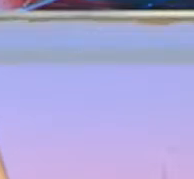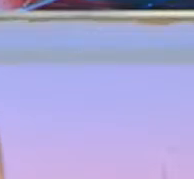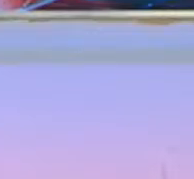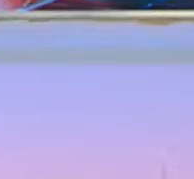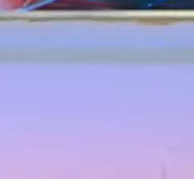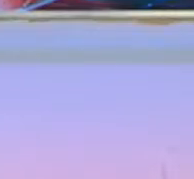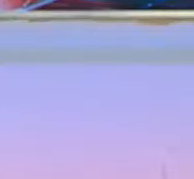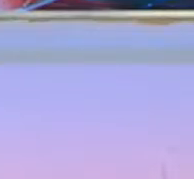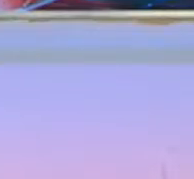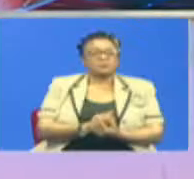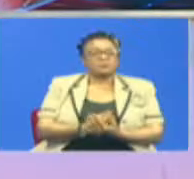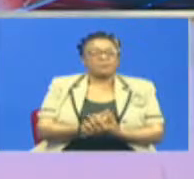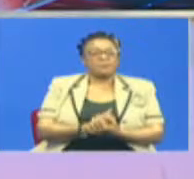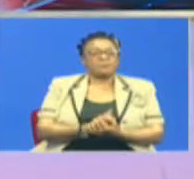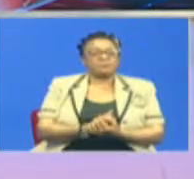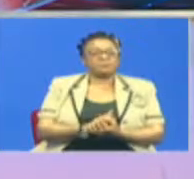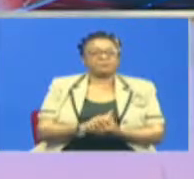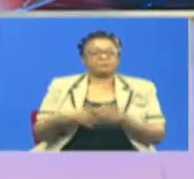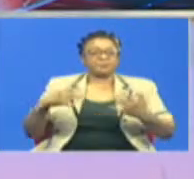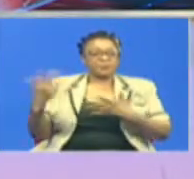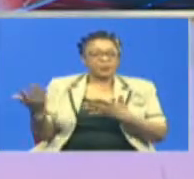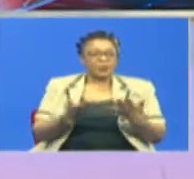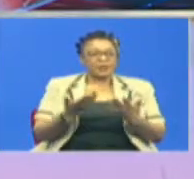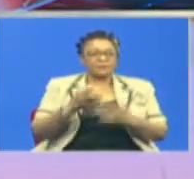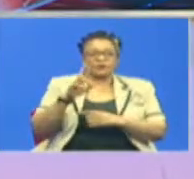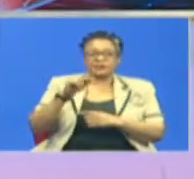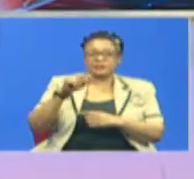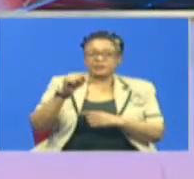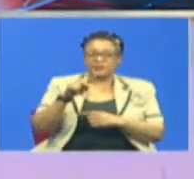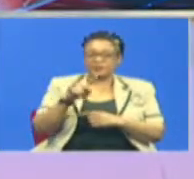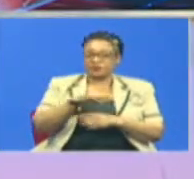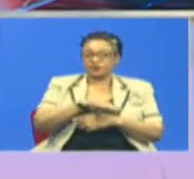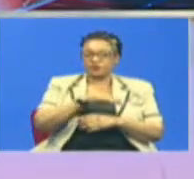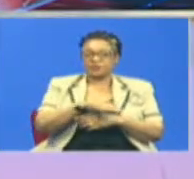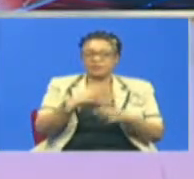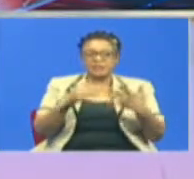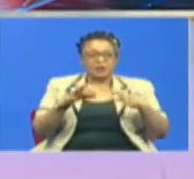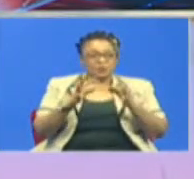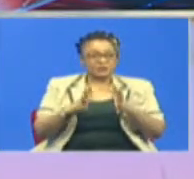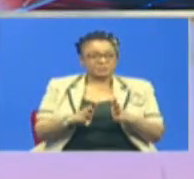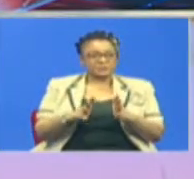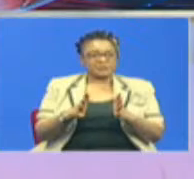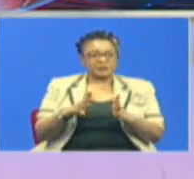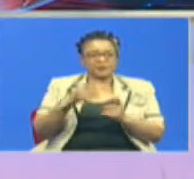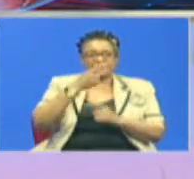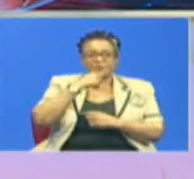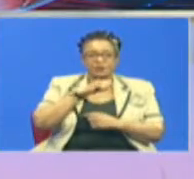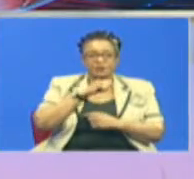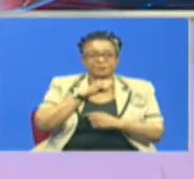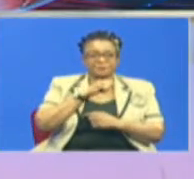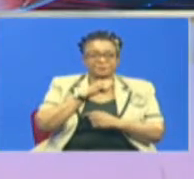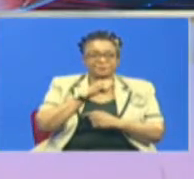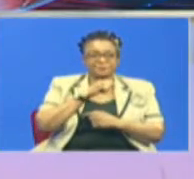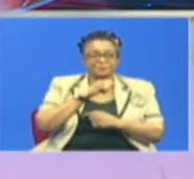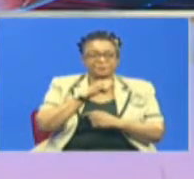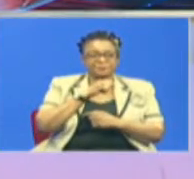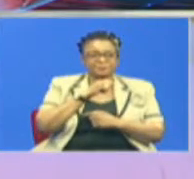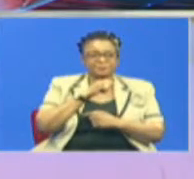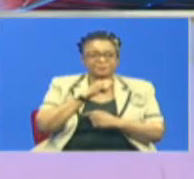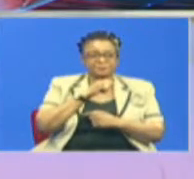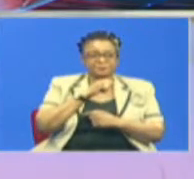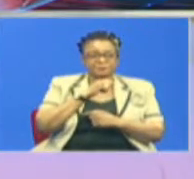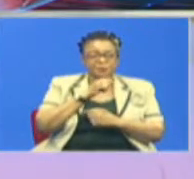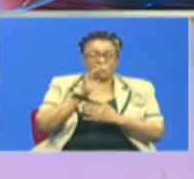mtazamaji, basi karibu kwa taarifa kamili za NTV Jioni katika lugha ishara. Niko naye Flora Ateno na kusihi tuandamane